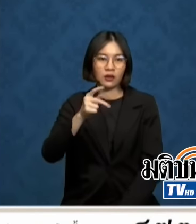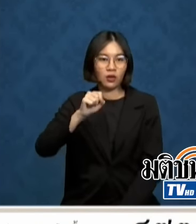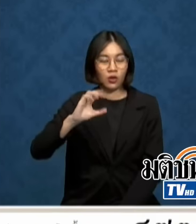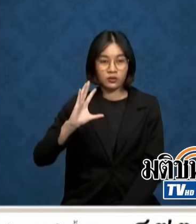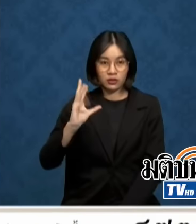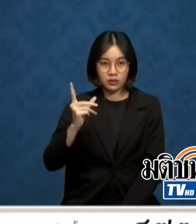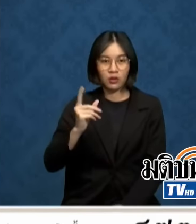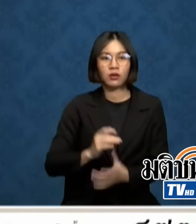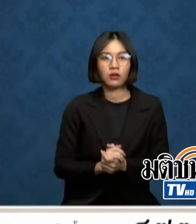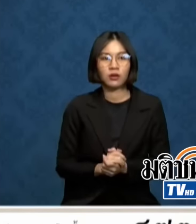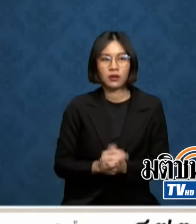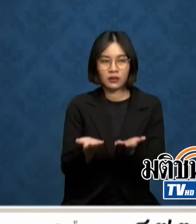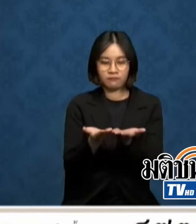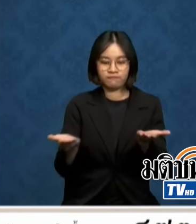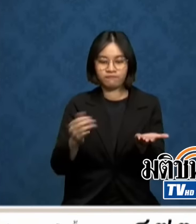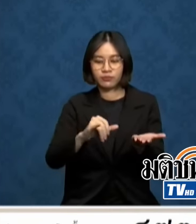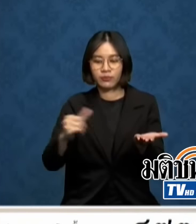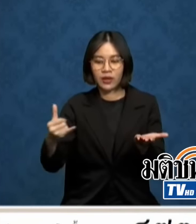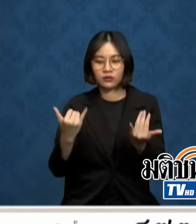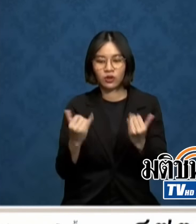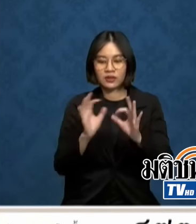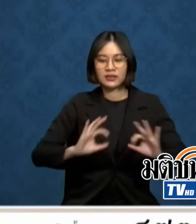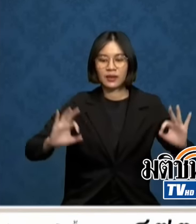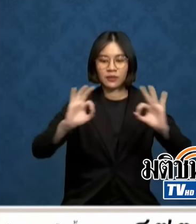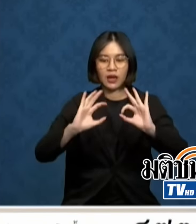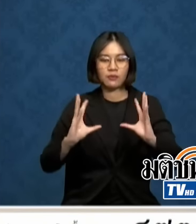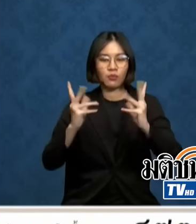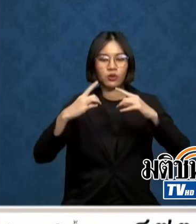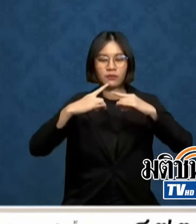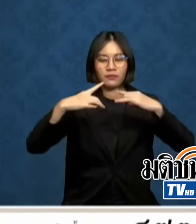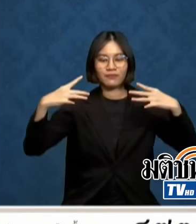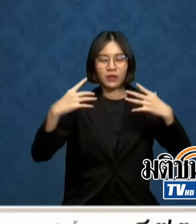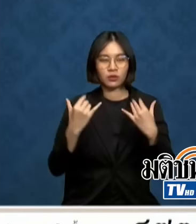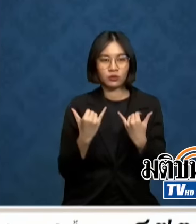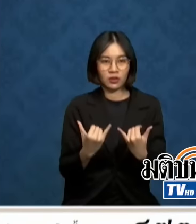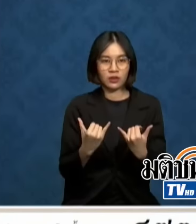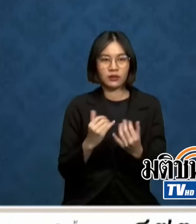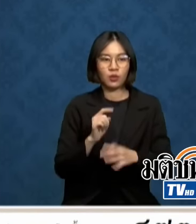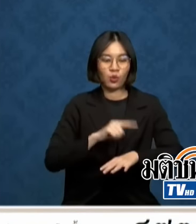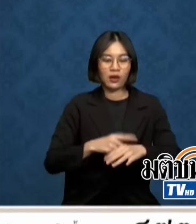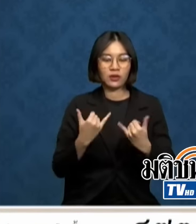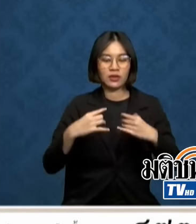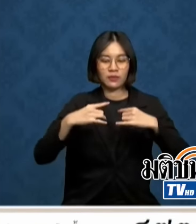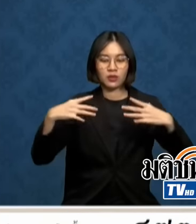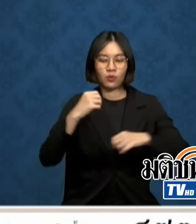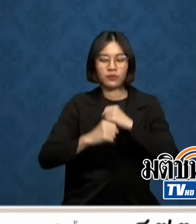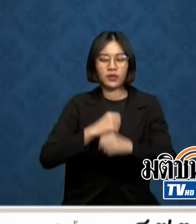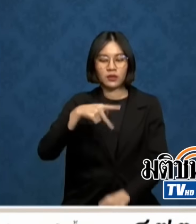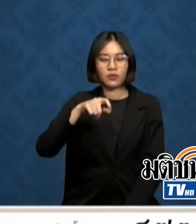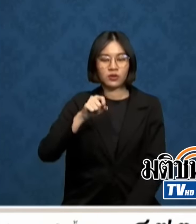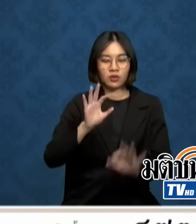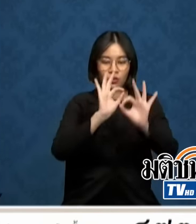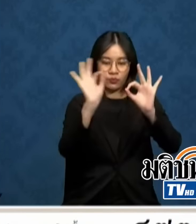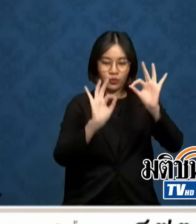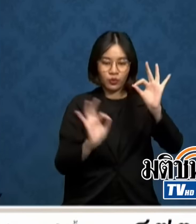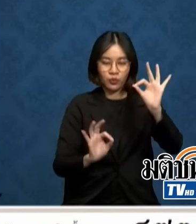สงบแห่งชาติบางฉบับที่หมดความจำเป็นและไม่เหมาะสมกับสถานการณ์ปัจจุบันพ.ศโดยมีหลักการและ